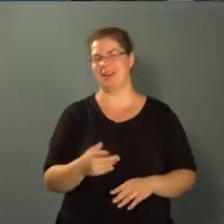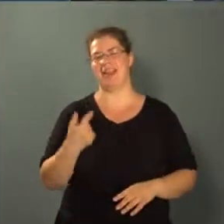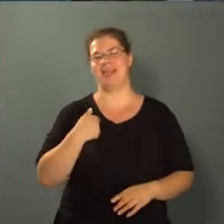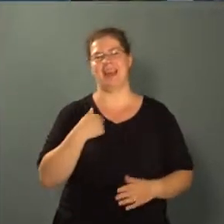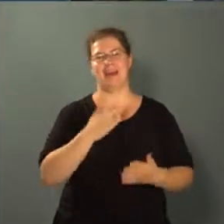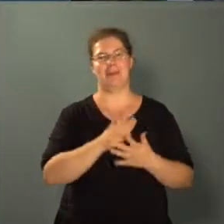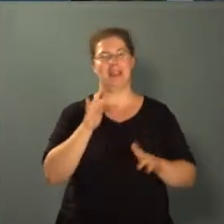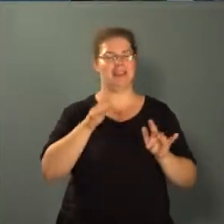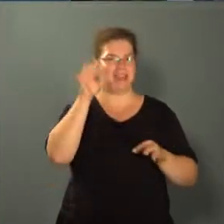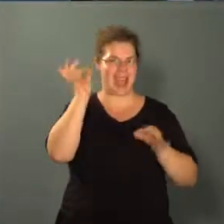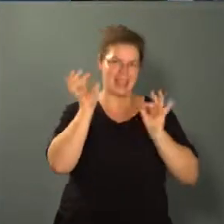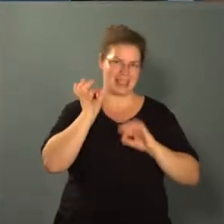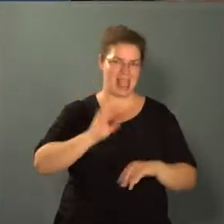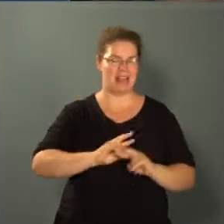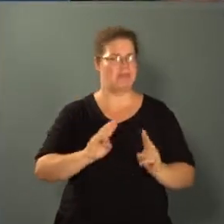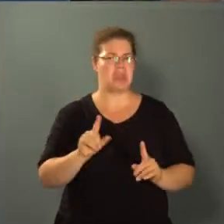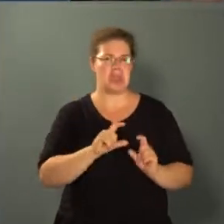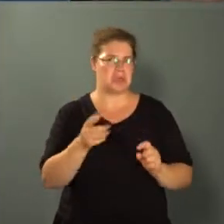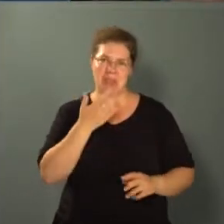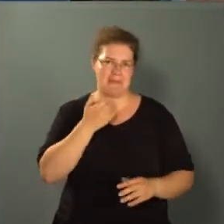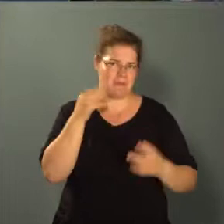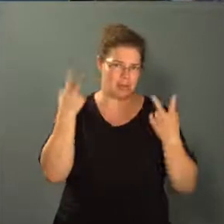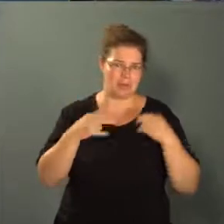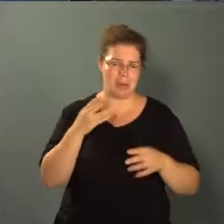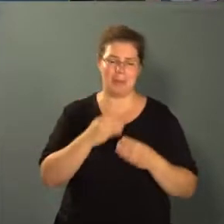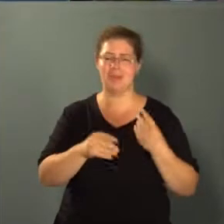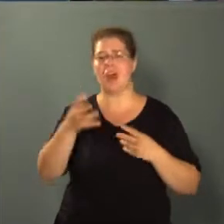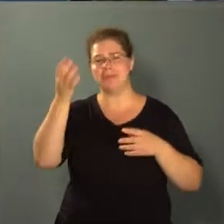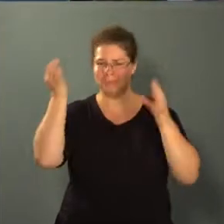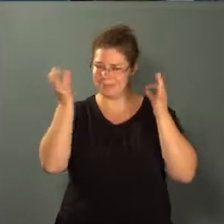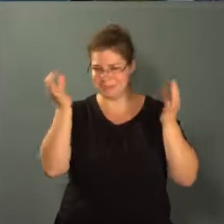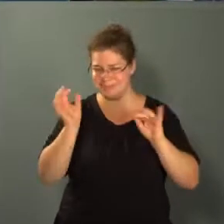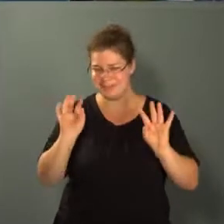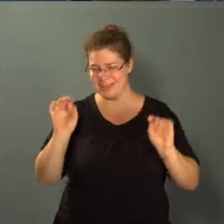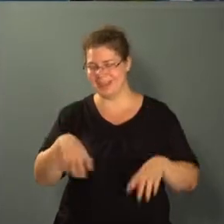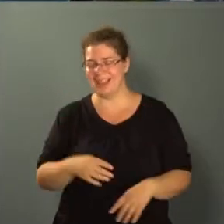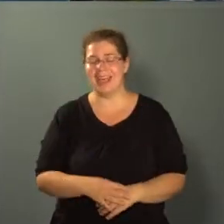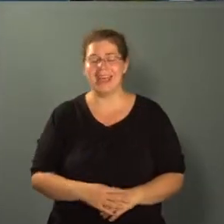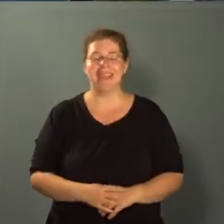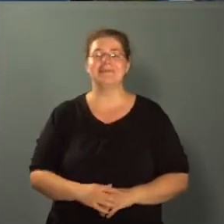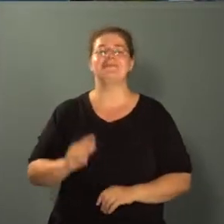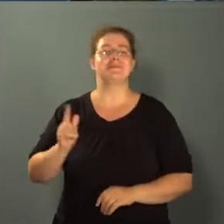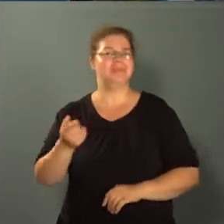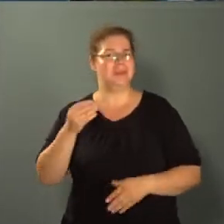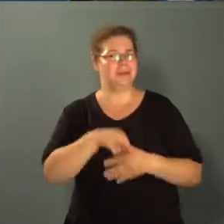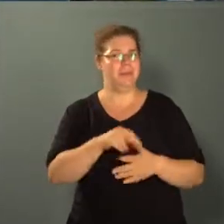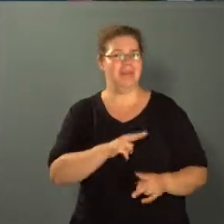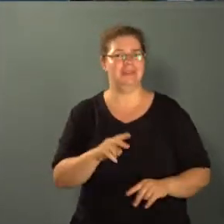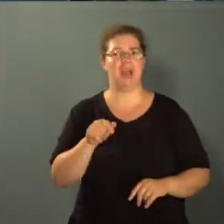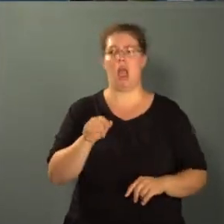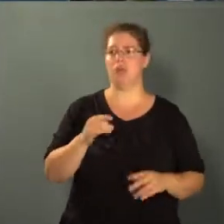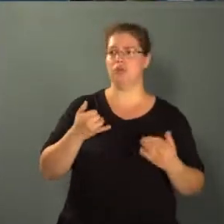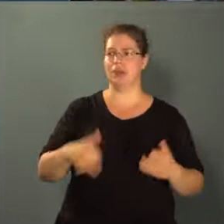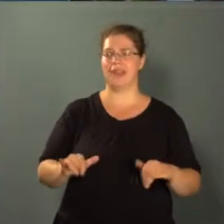nekem már ez a pár szál van. Én azóta nem voltam fodrásznál, mert csak kopik, de bennünk van ez. Hát ugye